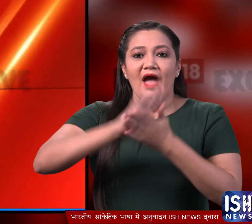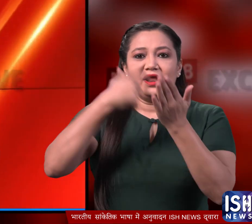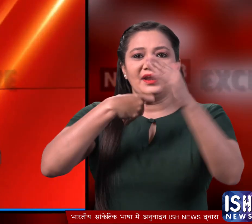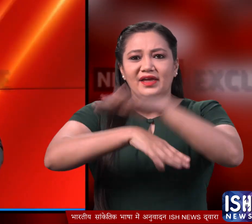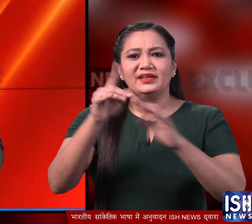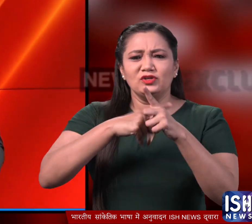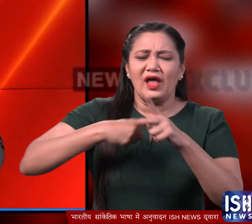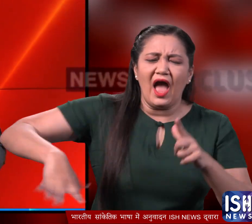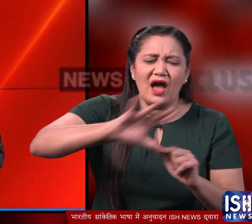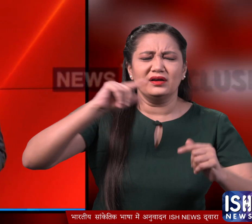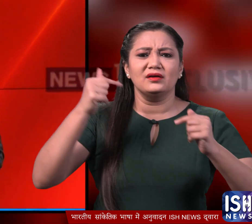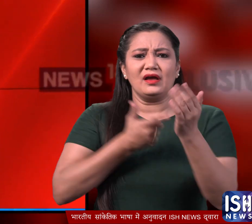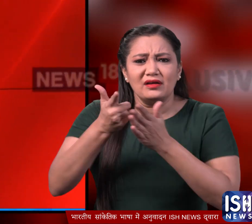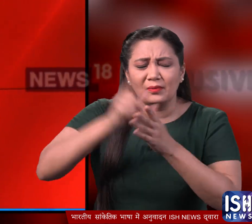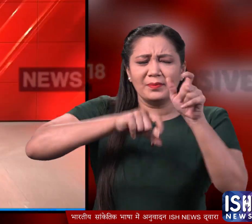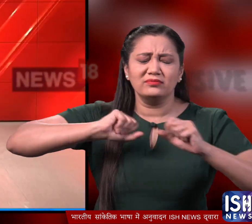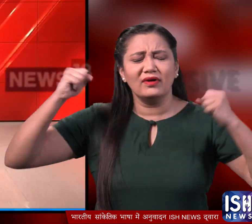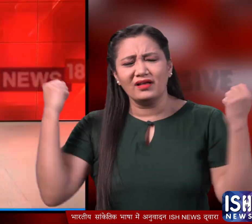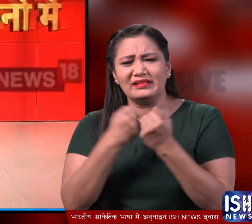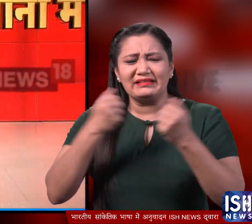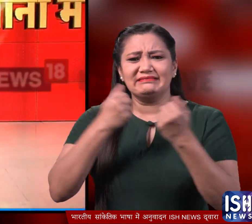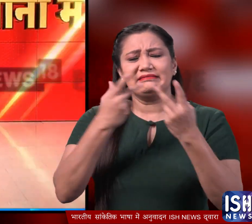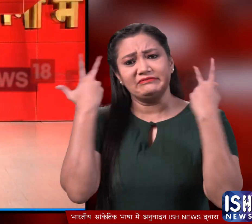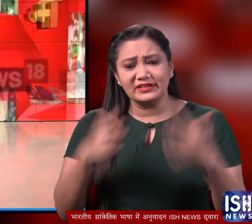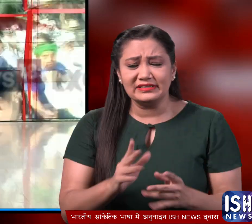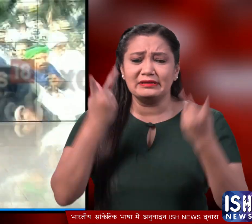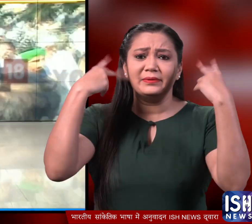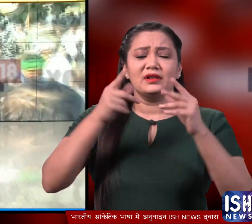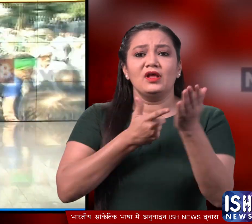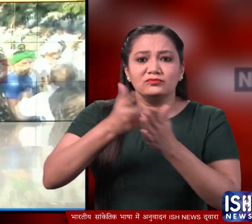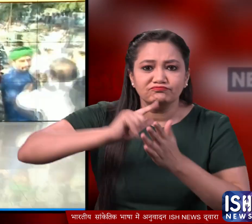کسانوں نے ہنگامہ کر دیا جسے روکنے کے لیے پولیس کو کڑی محنت کرنی پڑی